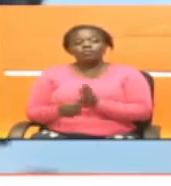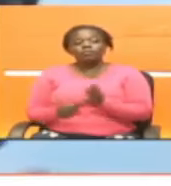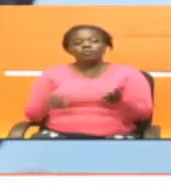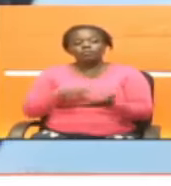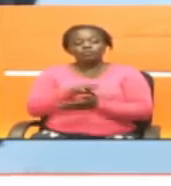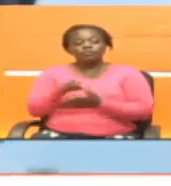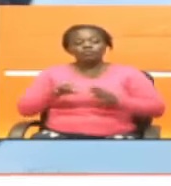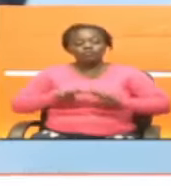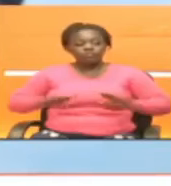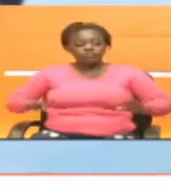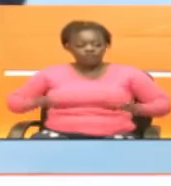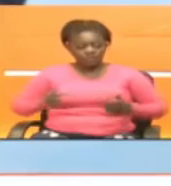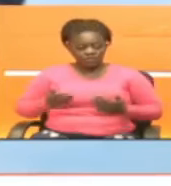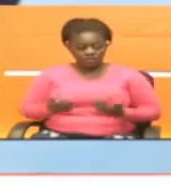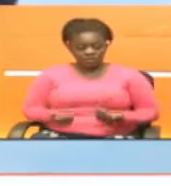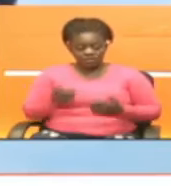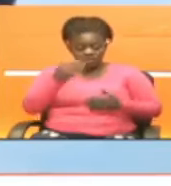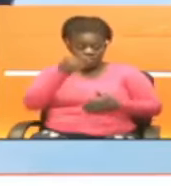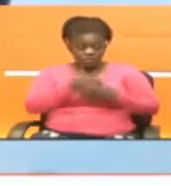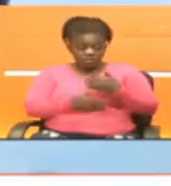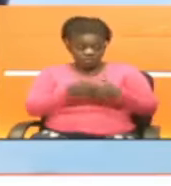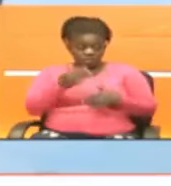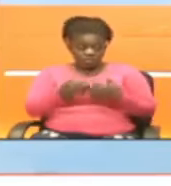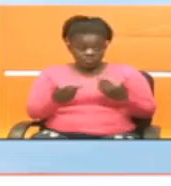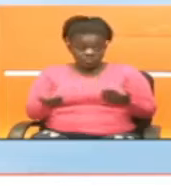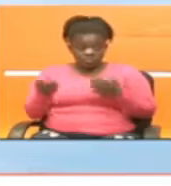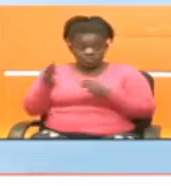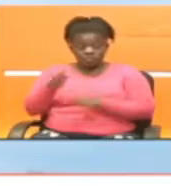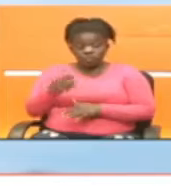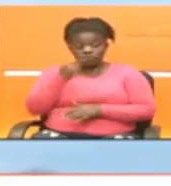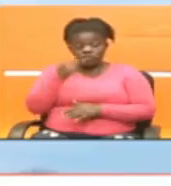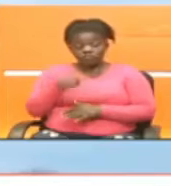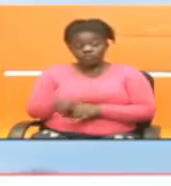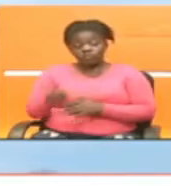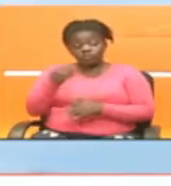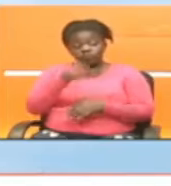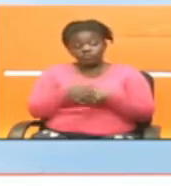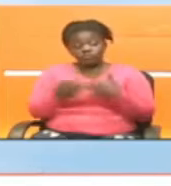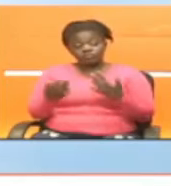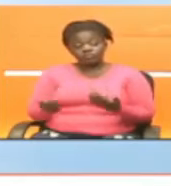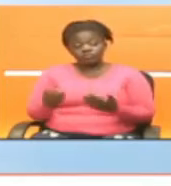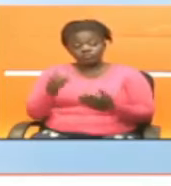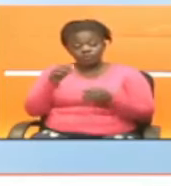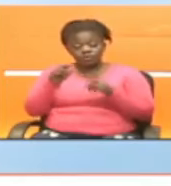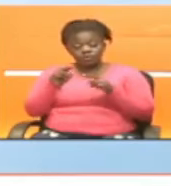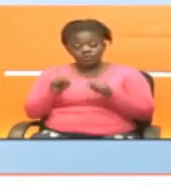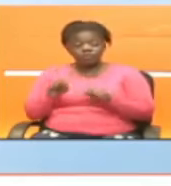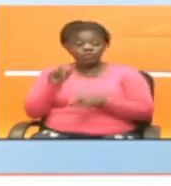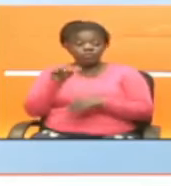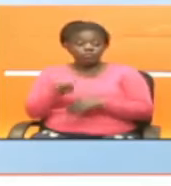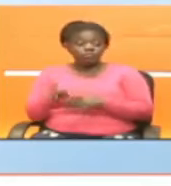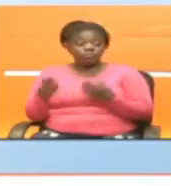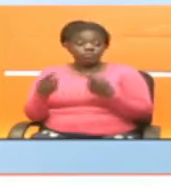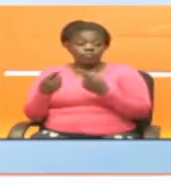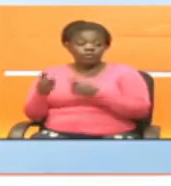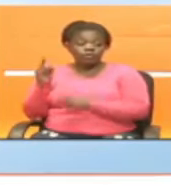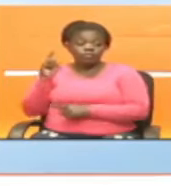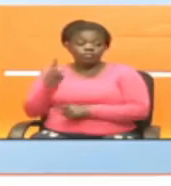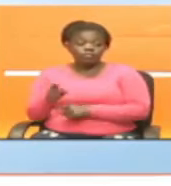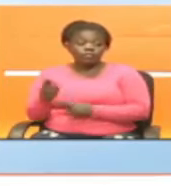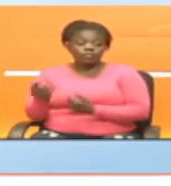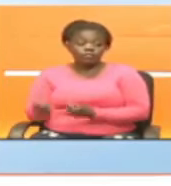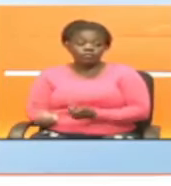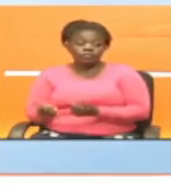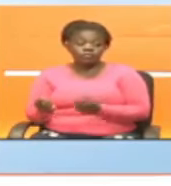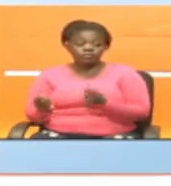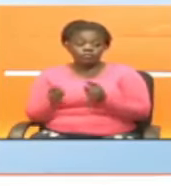nkaayana za ttaka. Olusalosalo lwe lumasizza okugamba olusalosalo olwo lubadde si lulwe, naye bw'atuuse